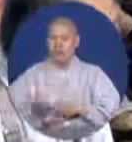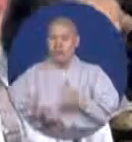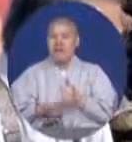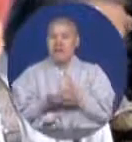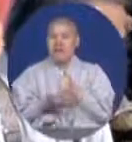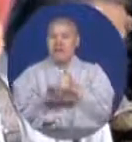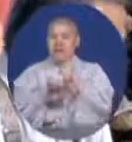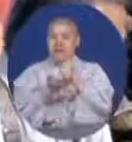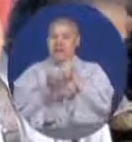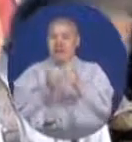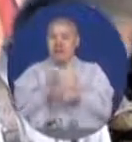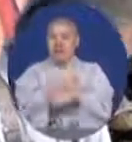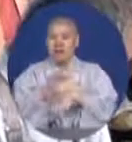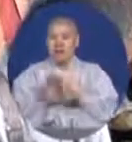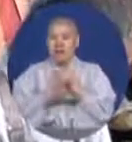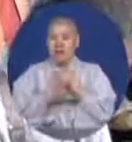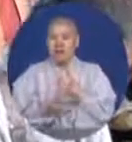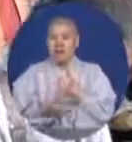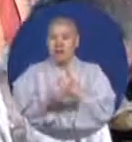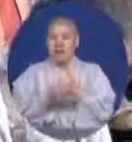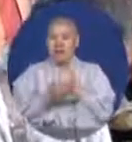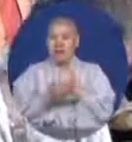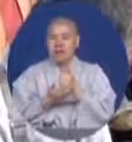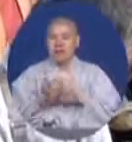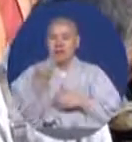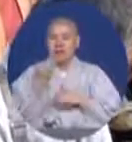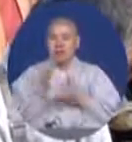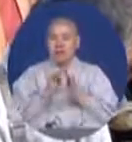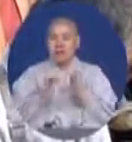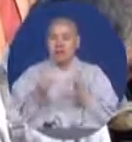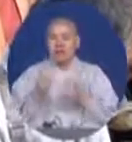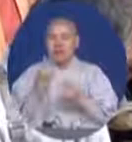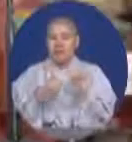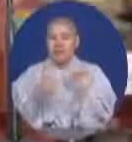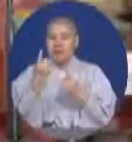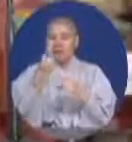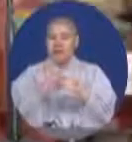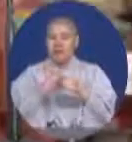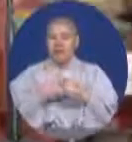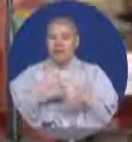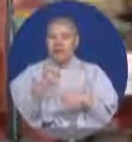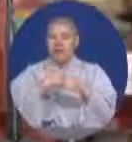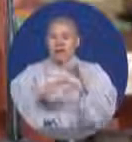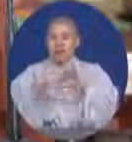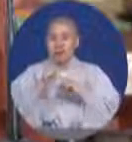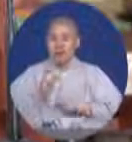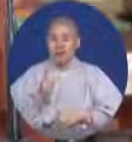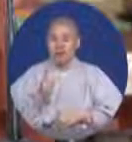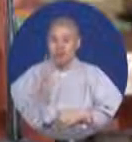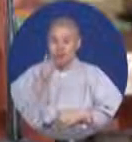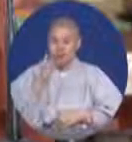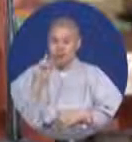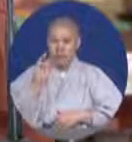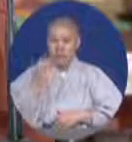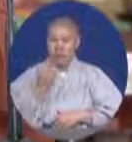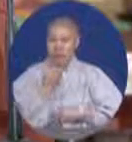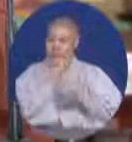칭찬하고 찬양하면 칭찬하고 찬양하는 대상보다 내가 더 높게 되는 거예요. 이게 이제